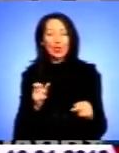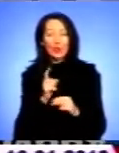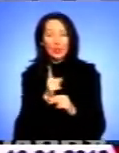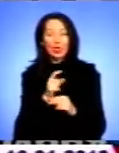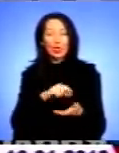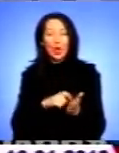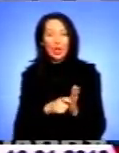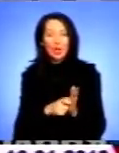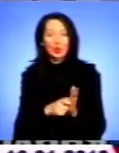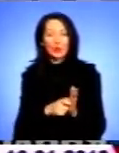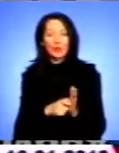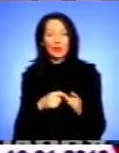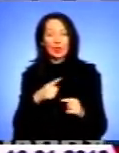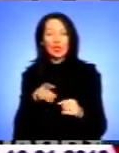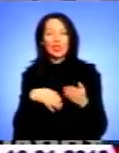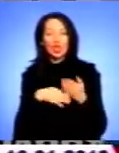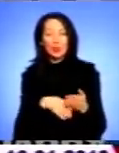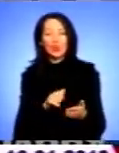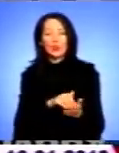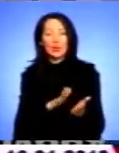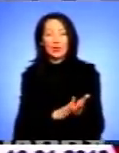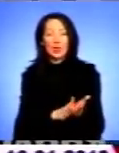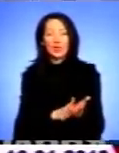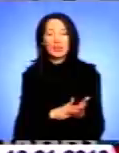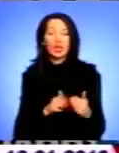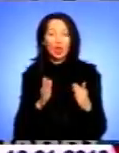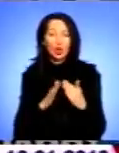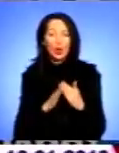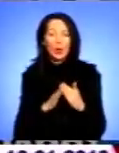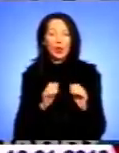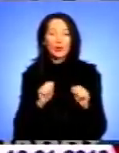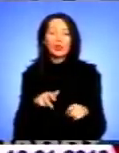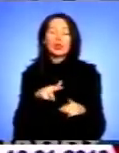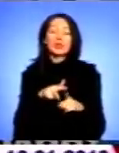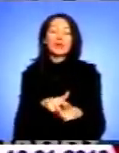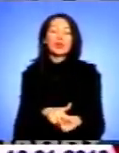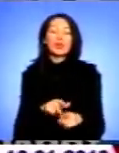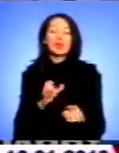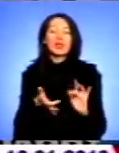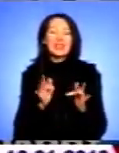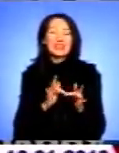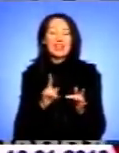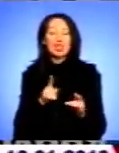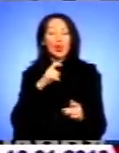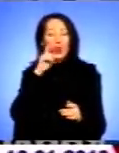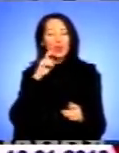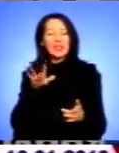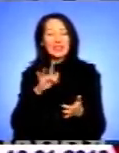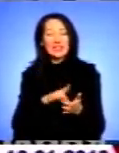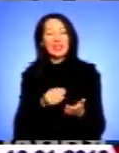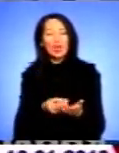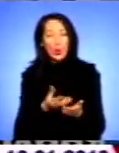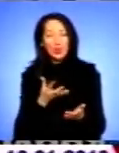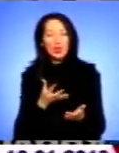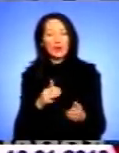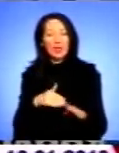класу. Інший спосіб реєстрації безпосередньо вдома. Можна завантажити з сайту або Українського центру оцінювання якості